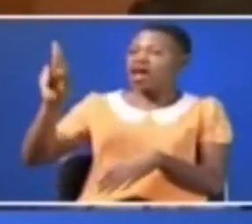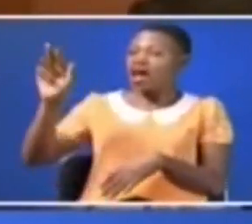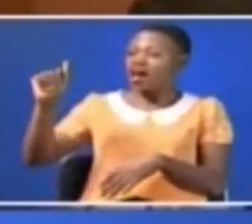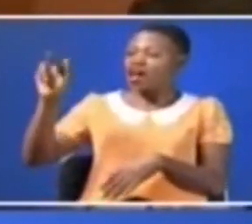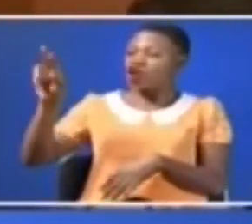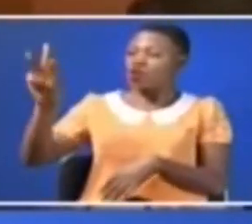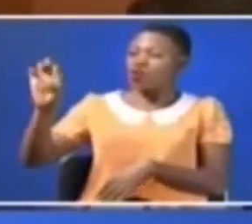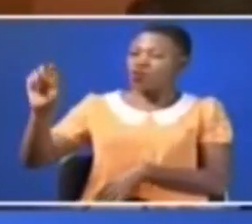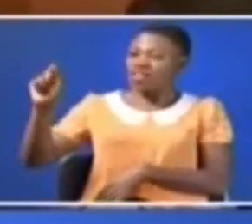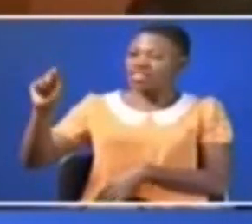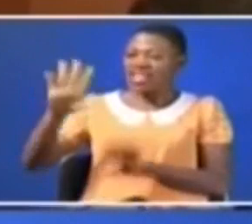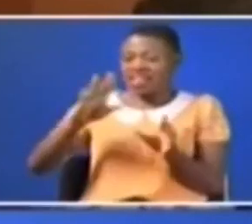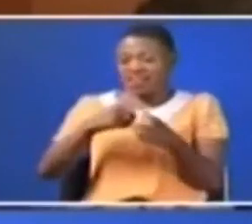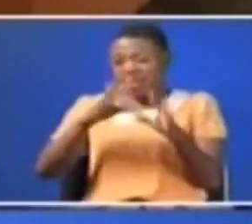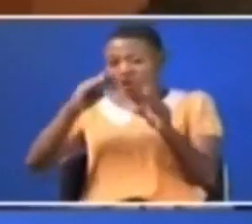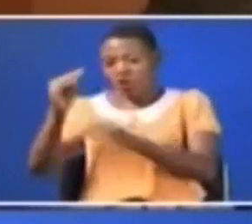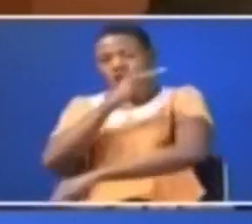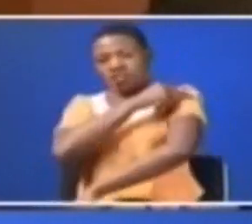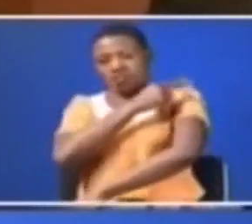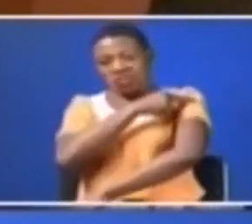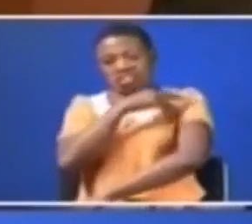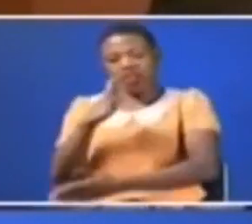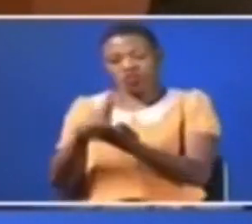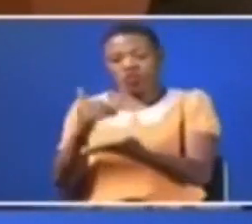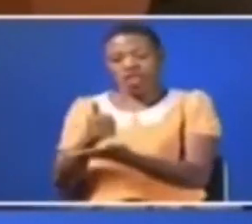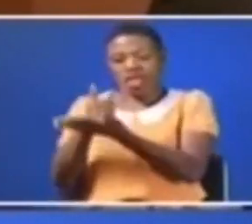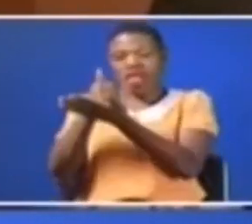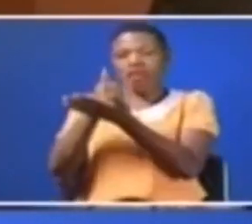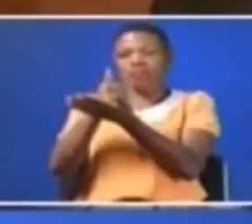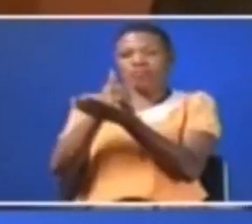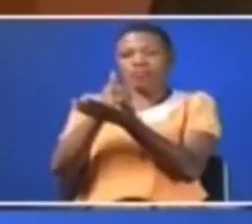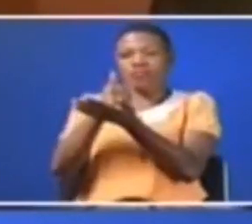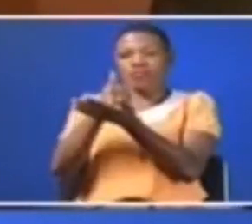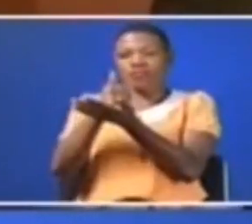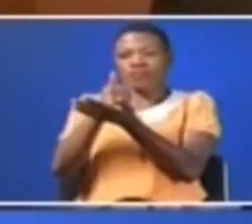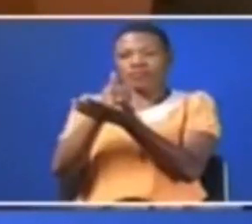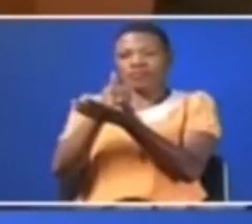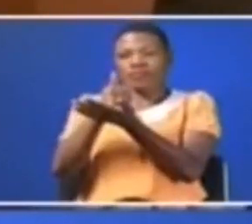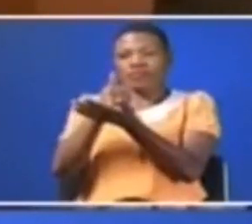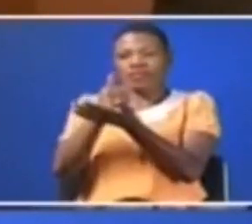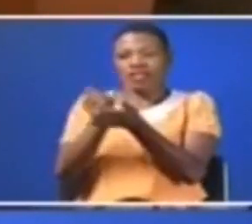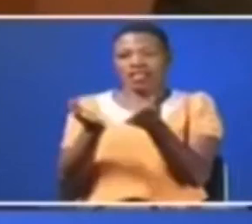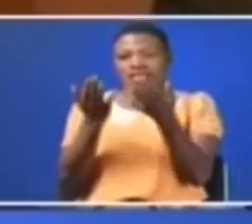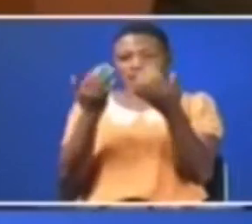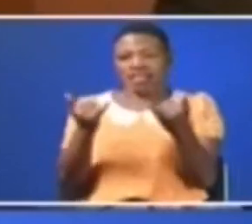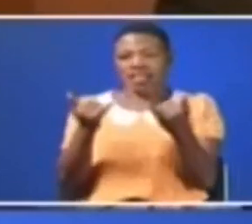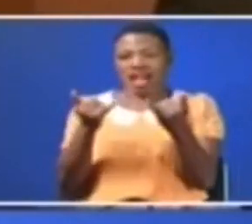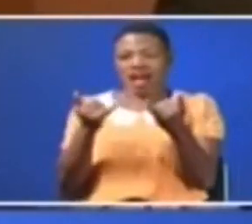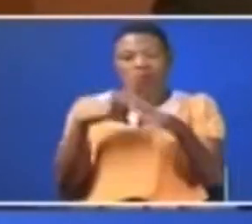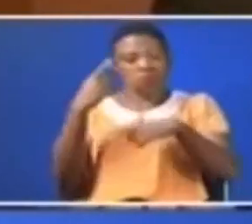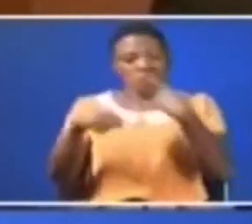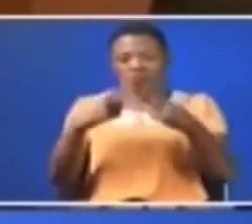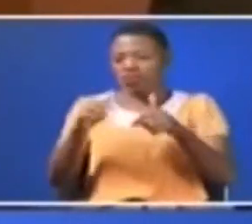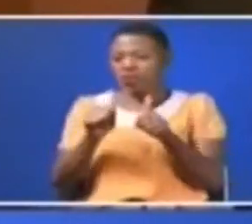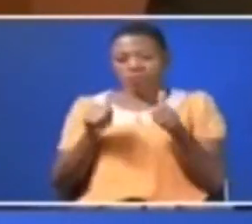kupeleka hospitali ya Kapkatet na tuliweza kusaidiwa, tuliweza kutibiwa. Saizi tunaendelea